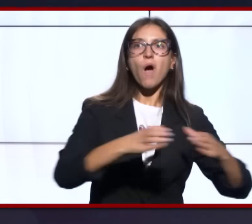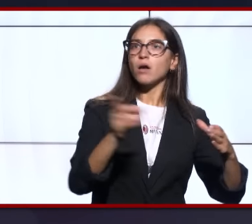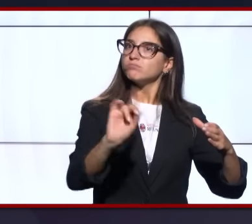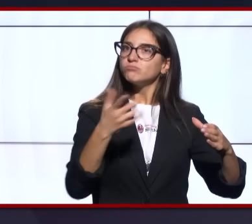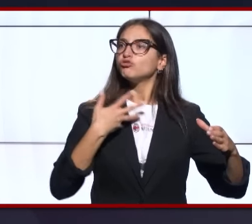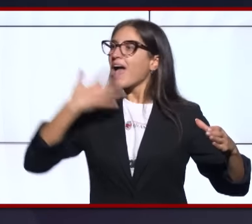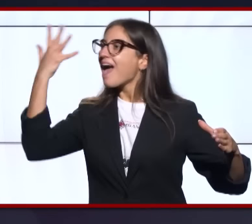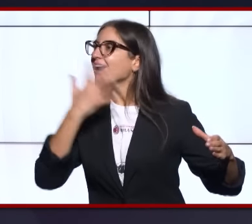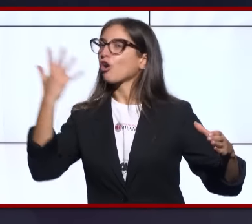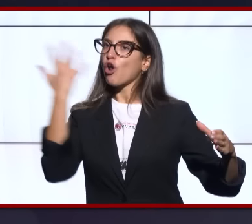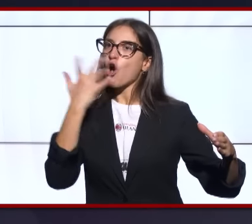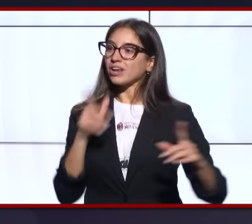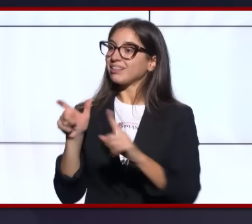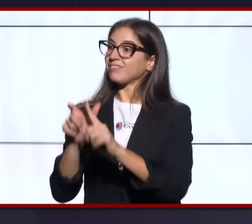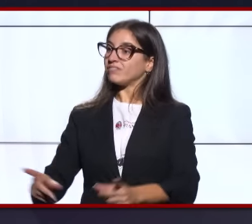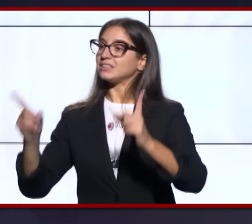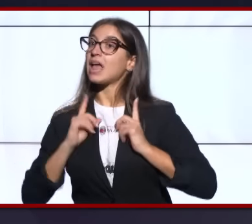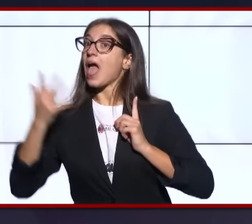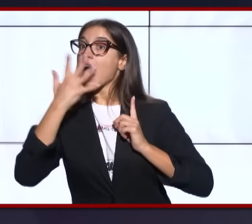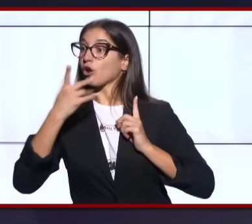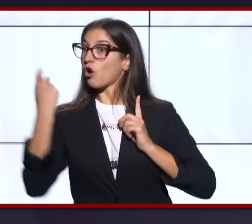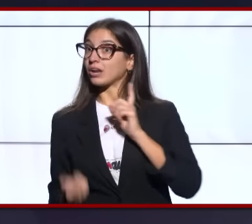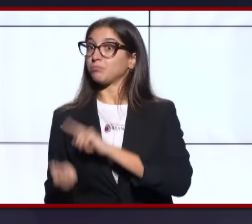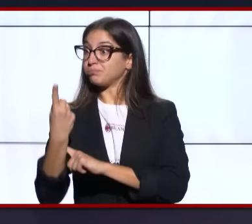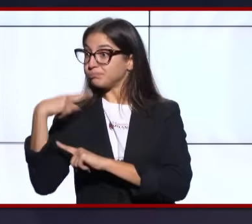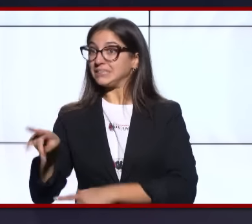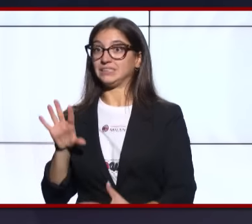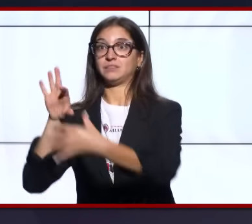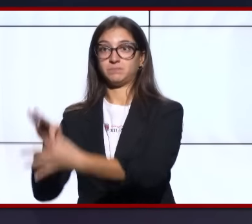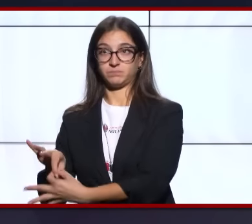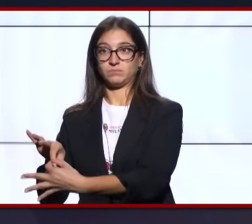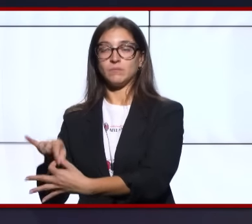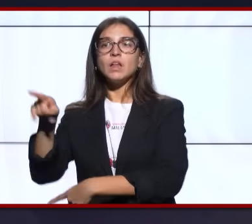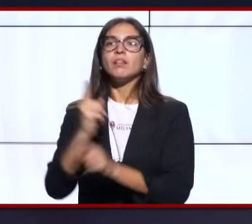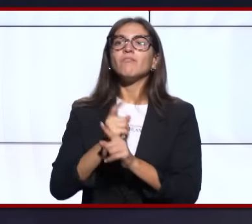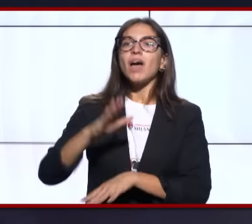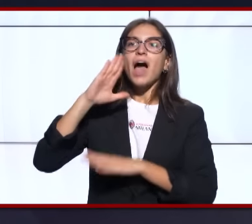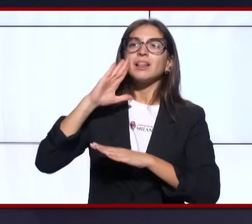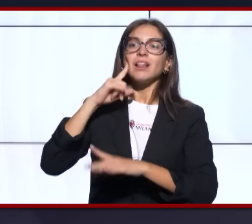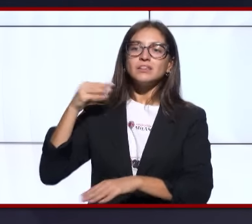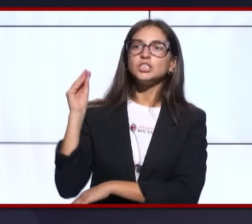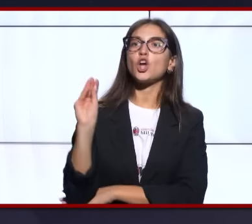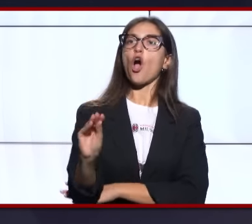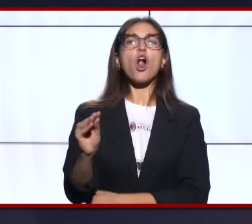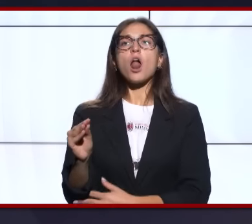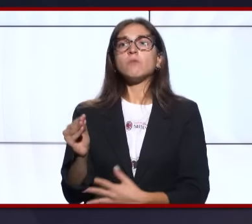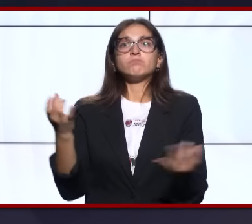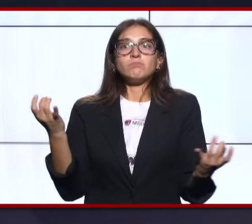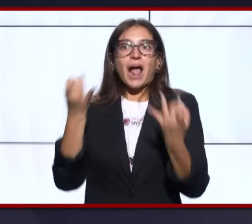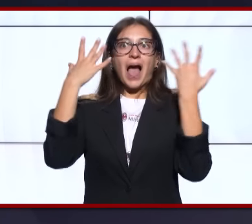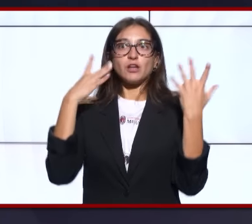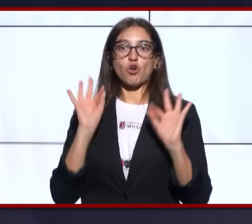difensiva attenti attanti gol che sono così sono